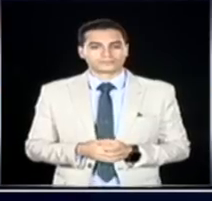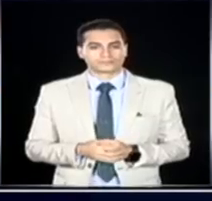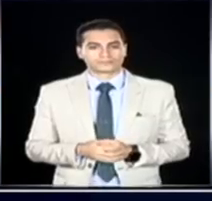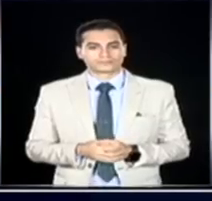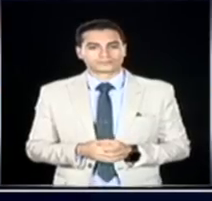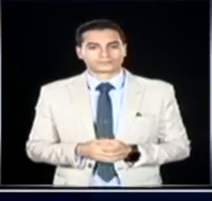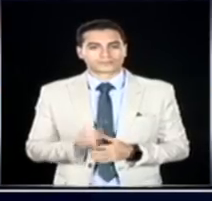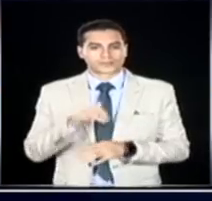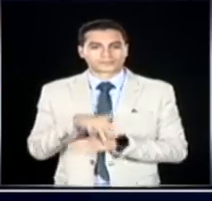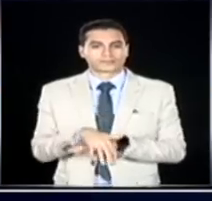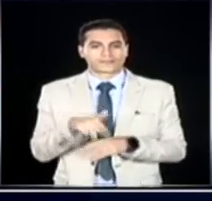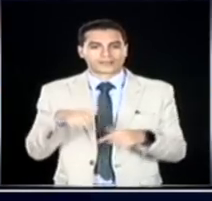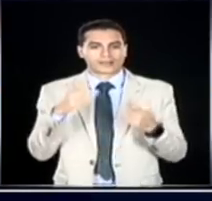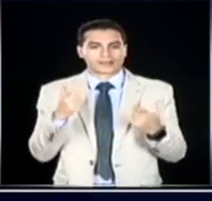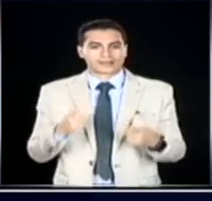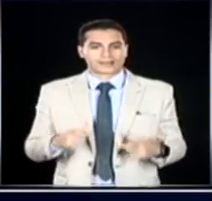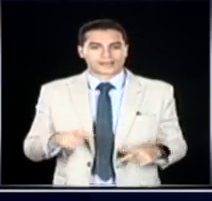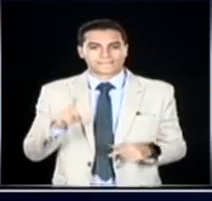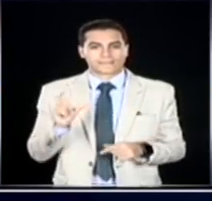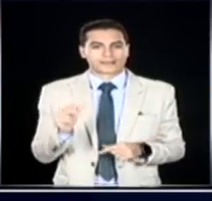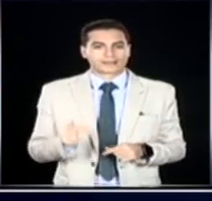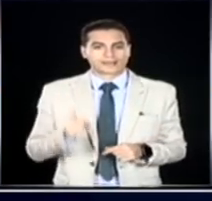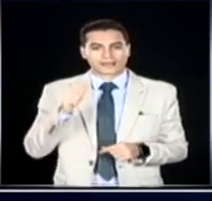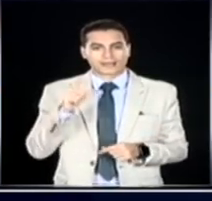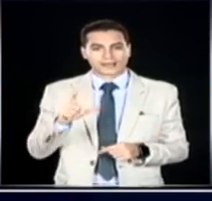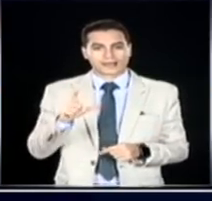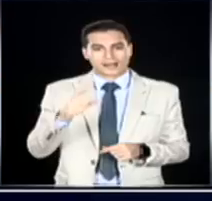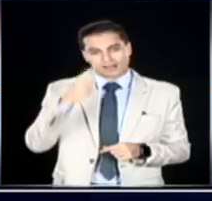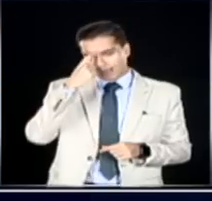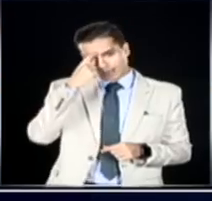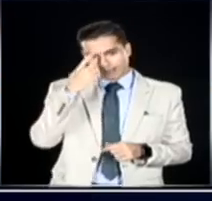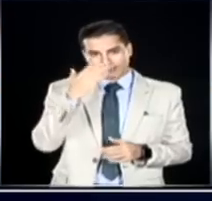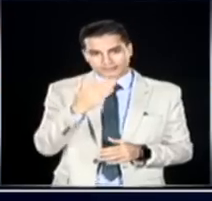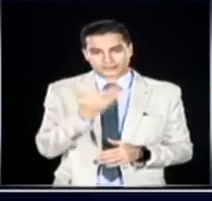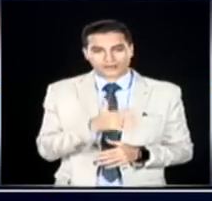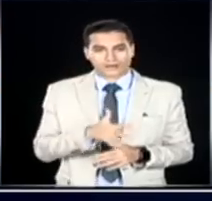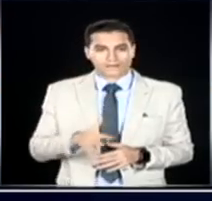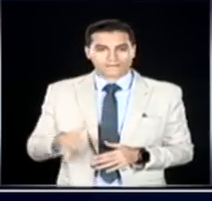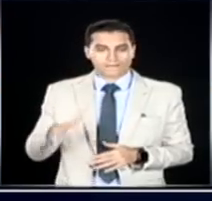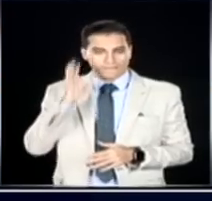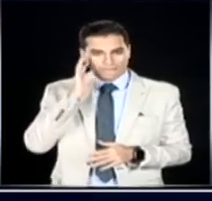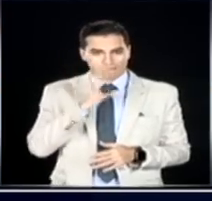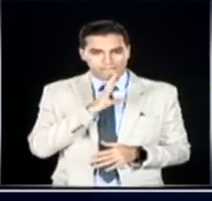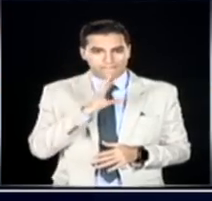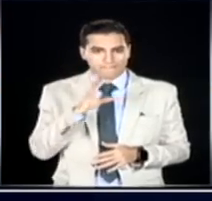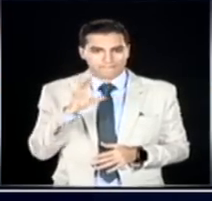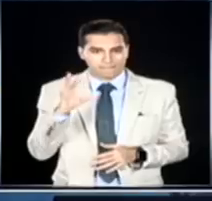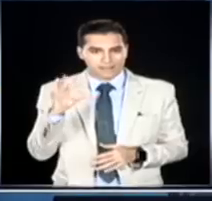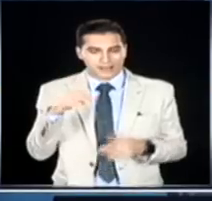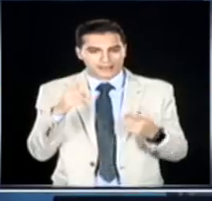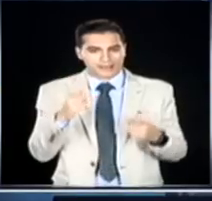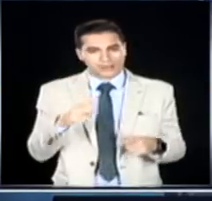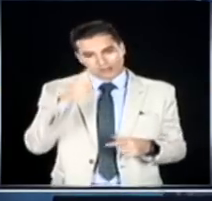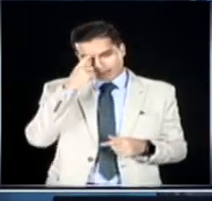يا صب في خليج البنغال من الانهار المقدسه في